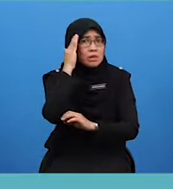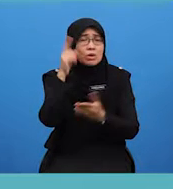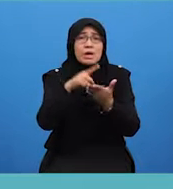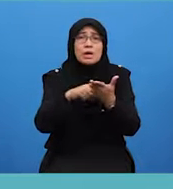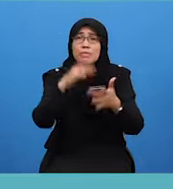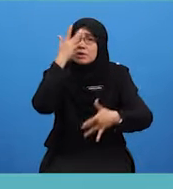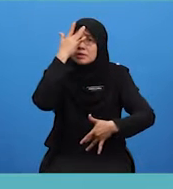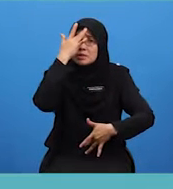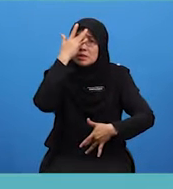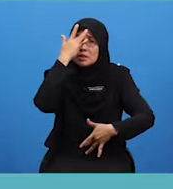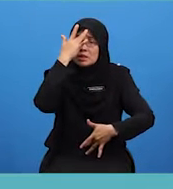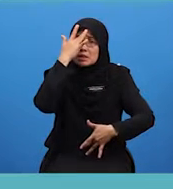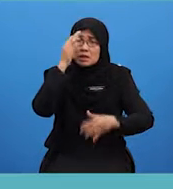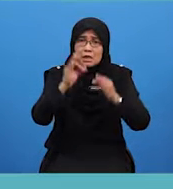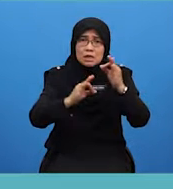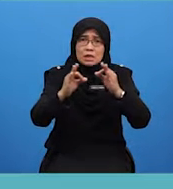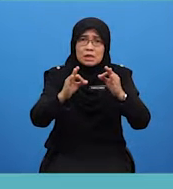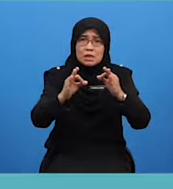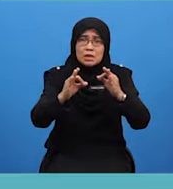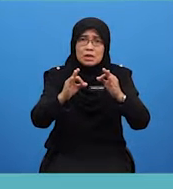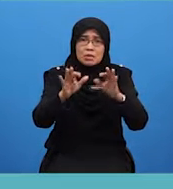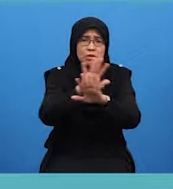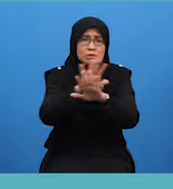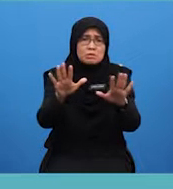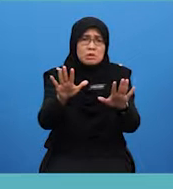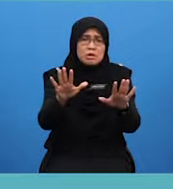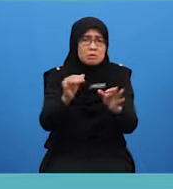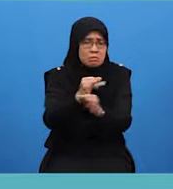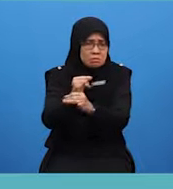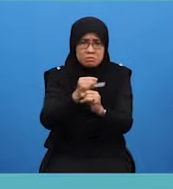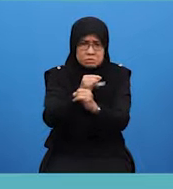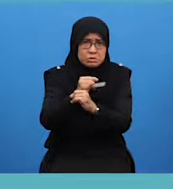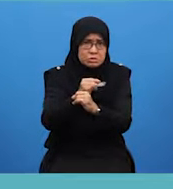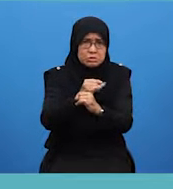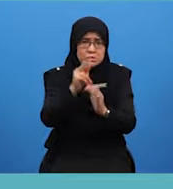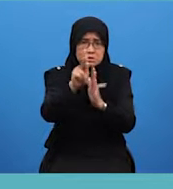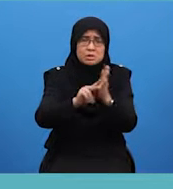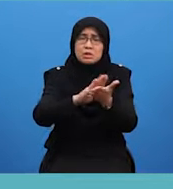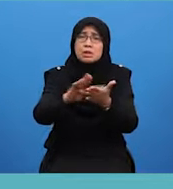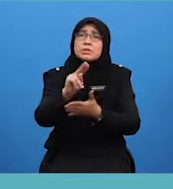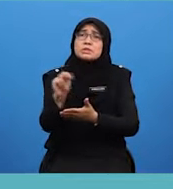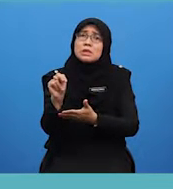boleh dijangkiti sekiranya faktor kebersihan tidak dijaga dalam tempoh ini?